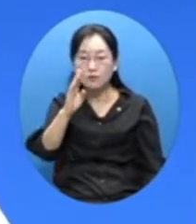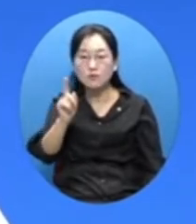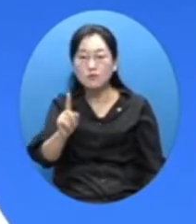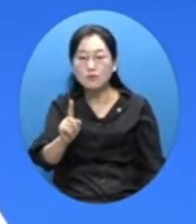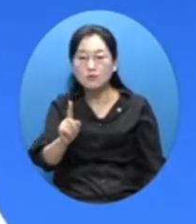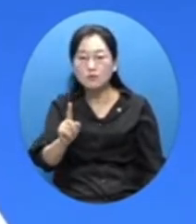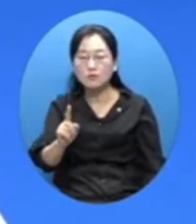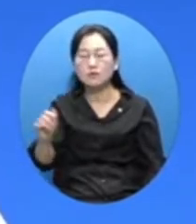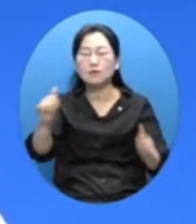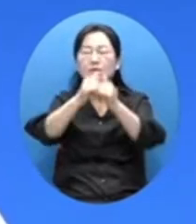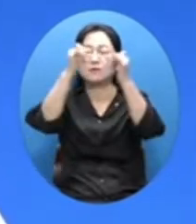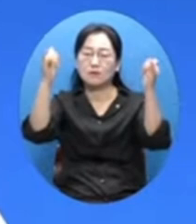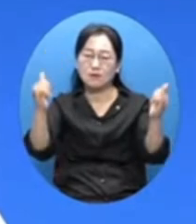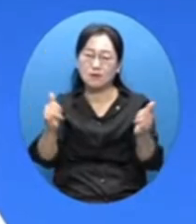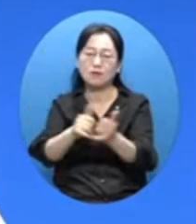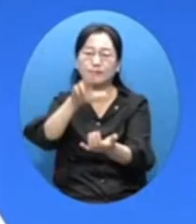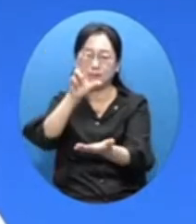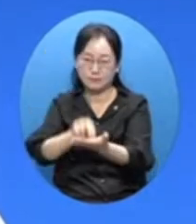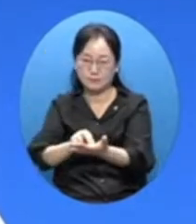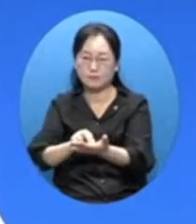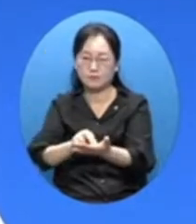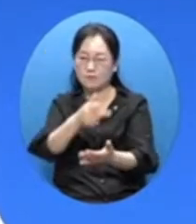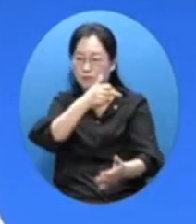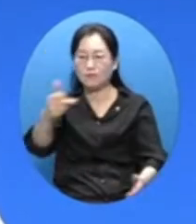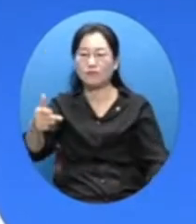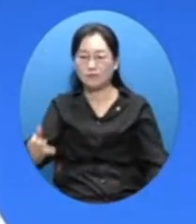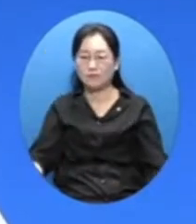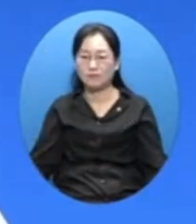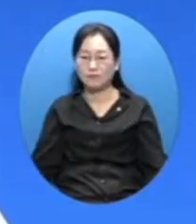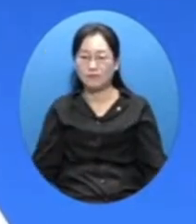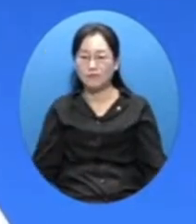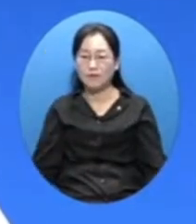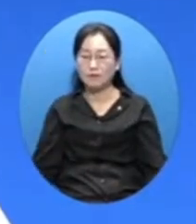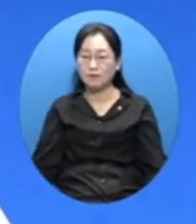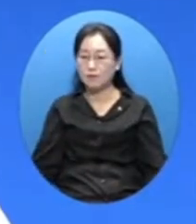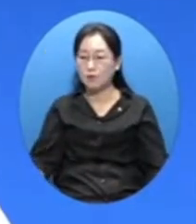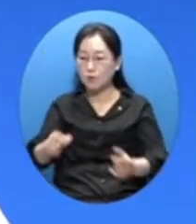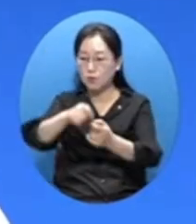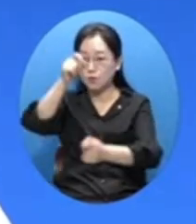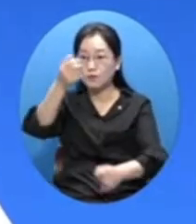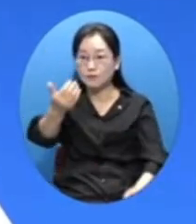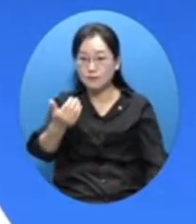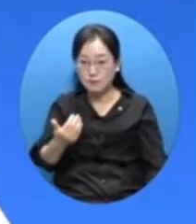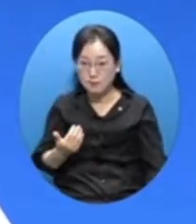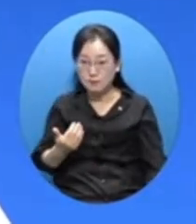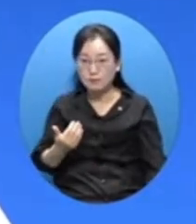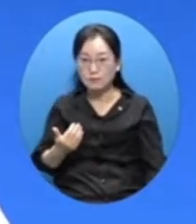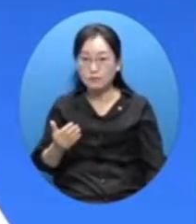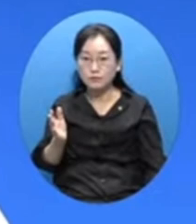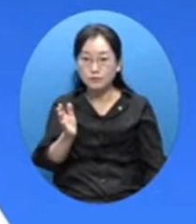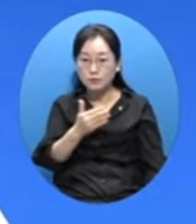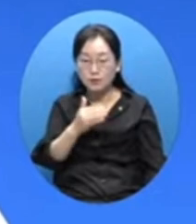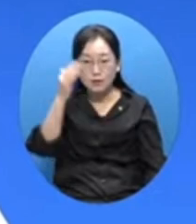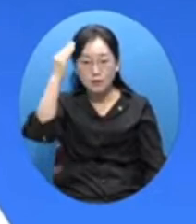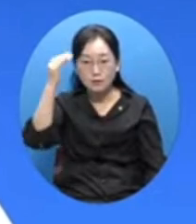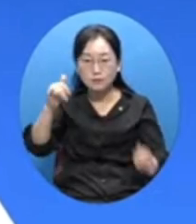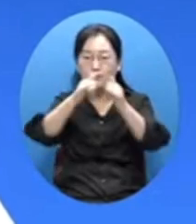사회적으로 큰 이슈가 되고 문제가 되었습니다. 이미 오래전부터 우리 한국 사회가 이